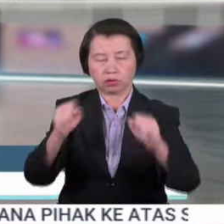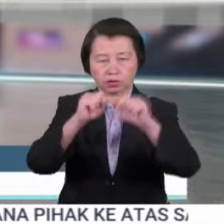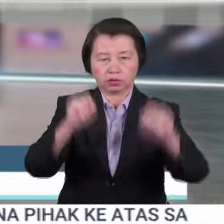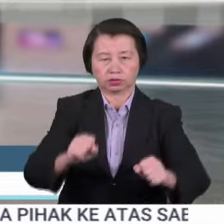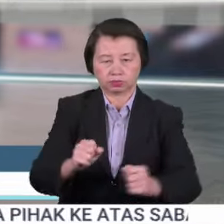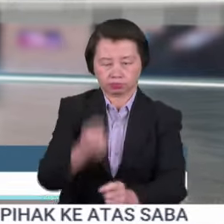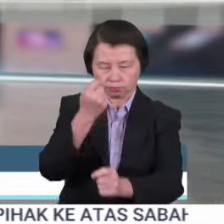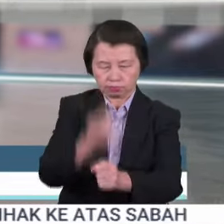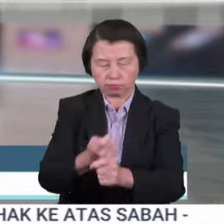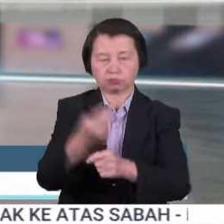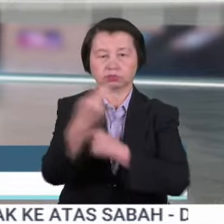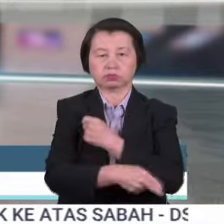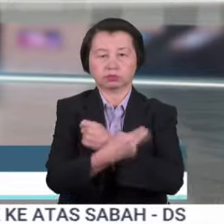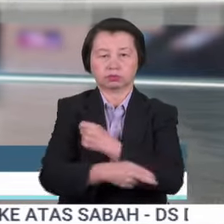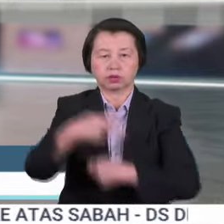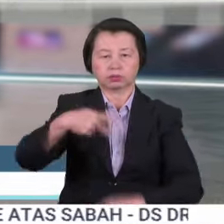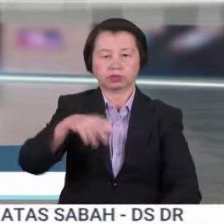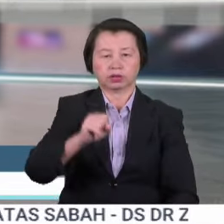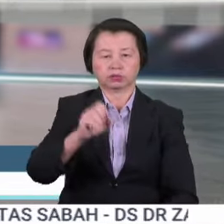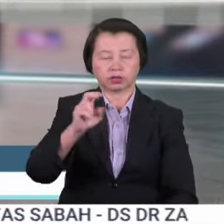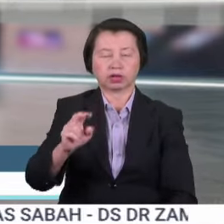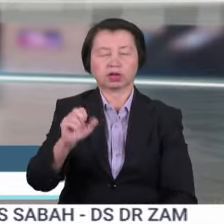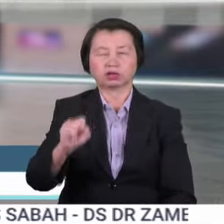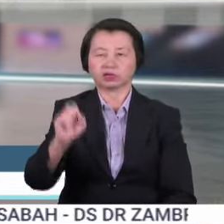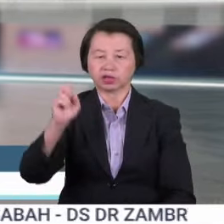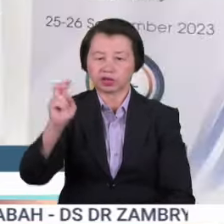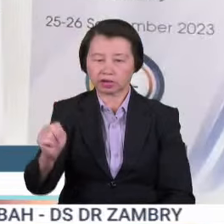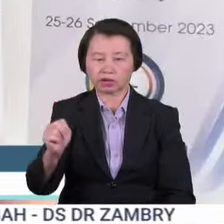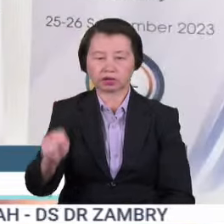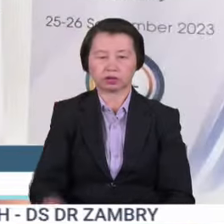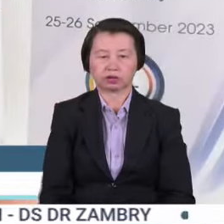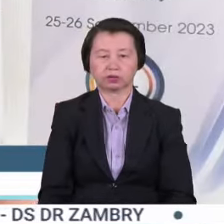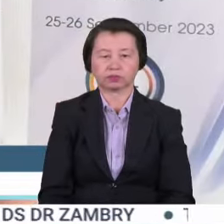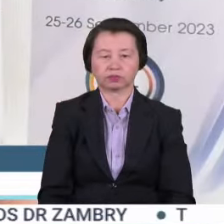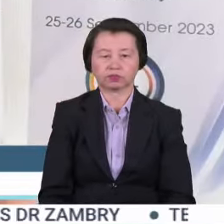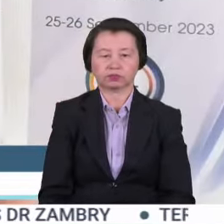Sistem Statistik Negara PSSN.